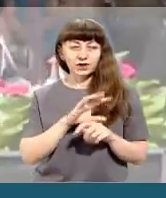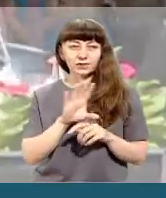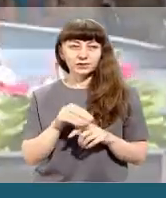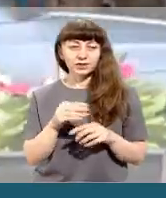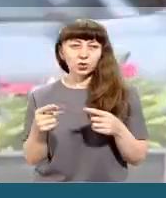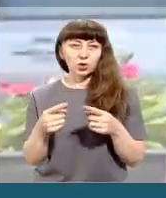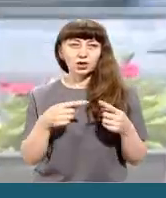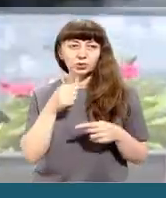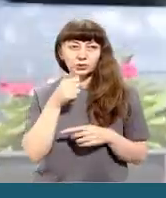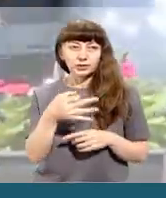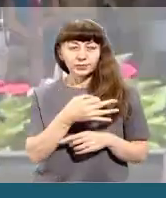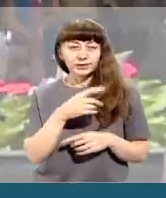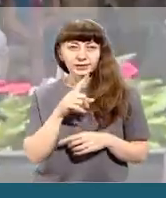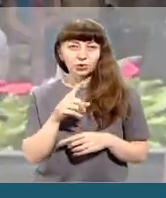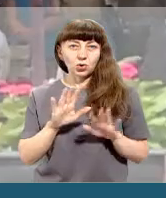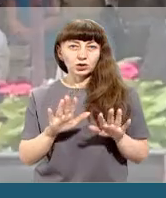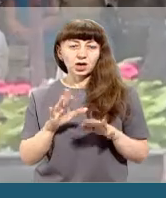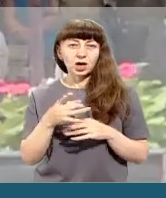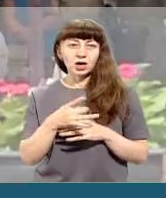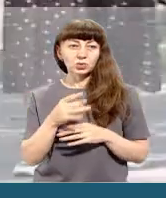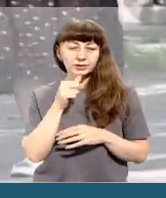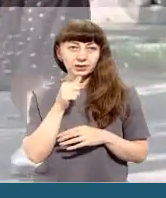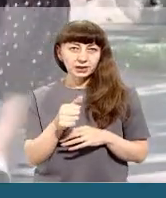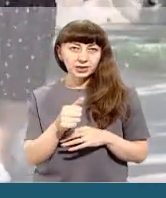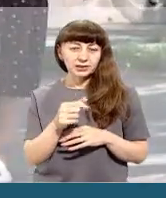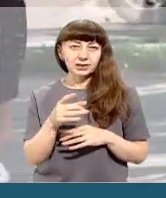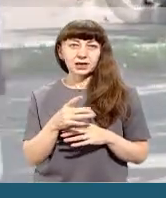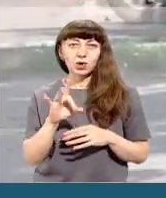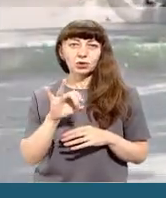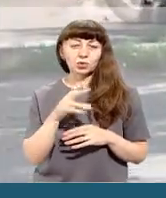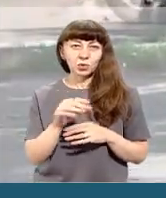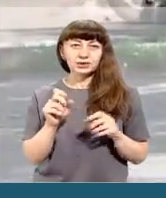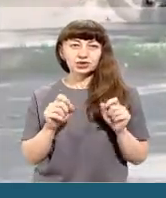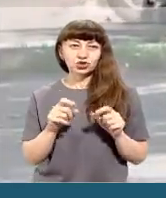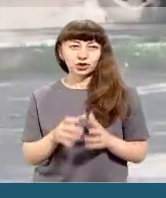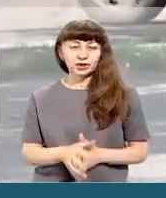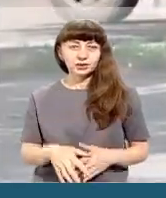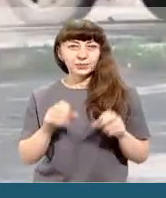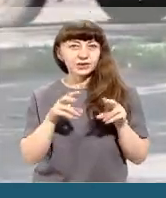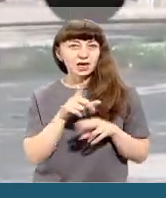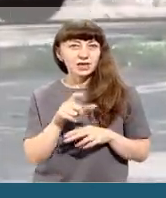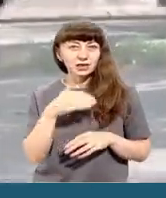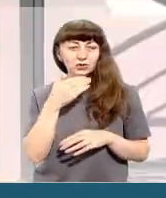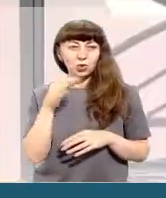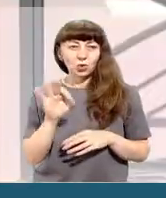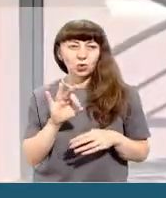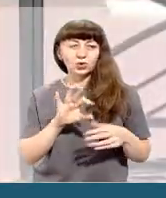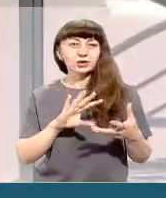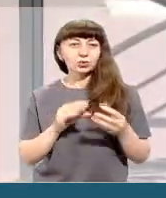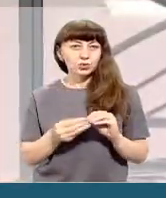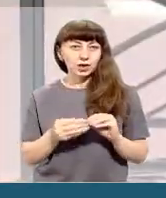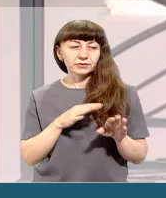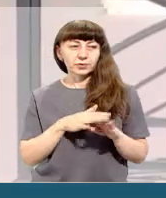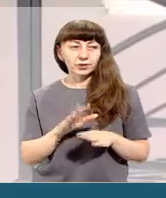всех регионах области, за исключением районов Кустанайского, Ауликольского и Жетикаринского. Специалисты делятся результатами проделанной